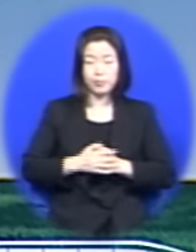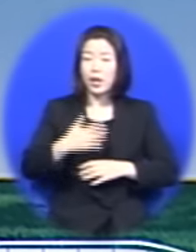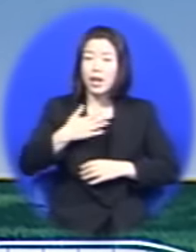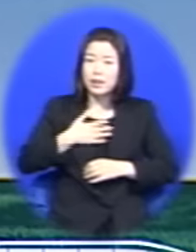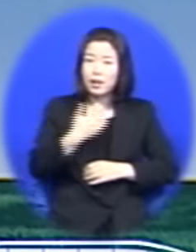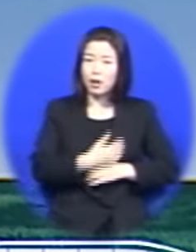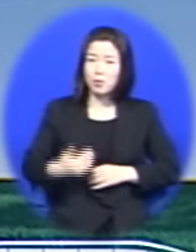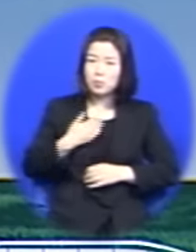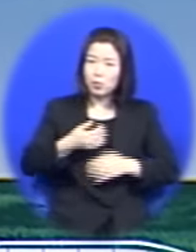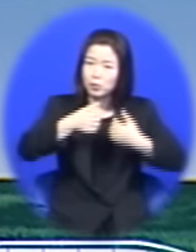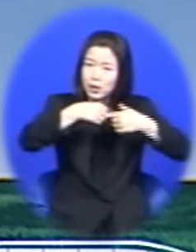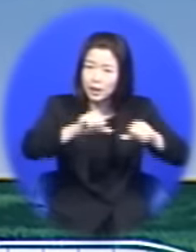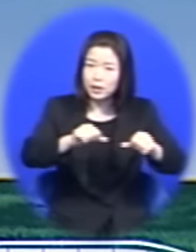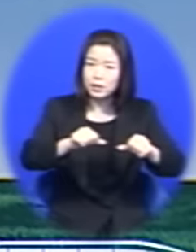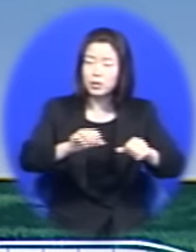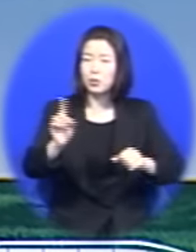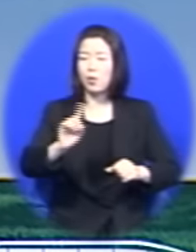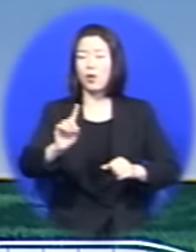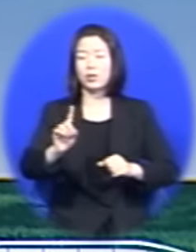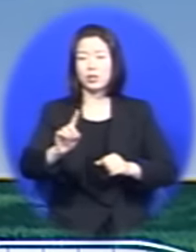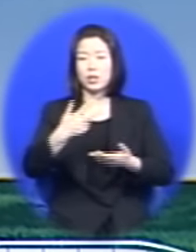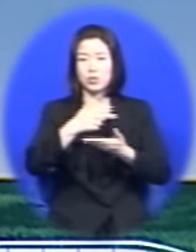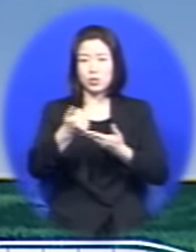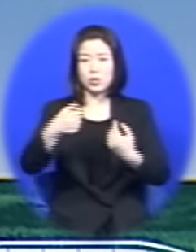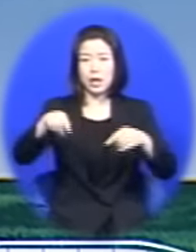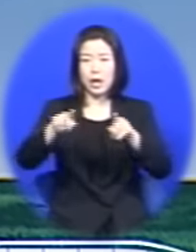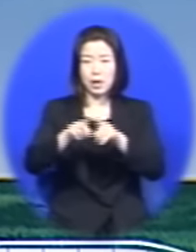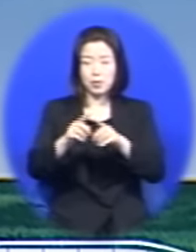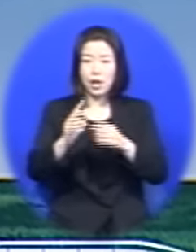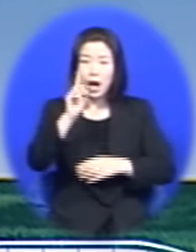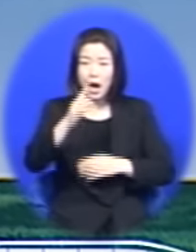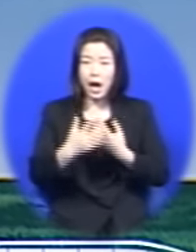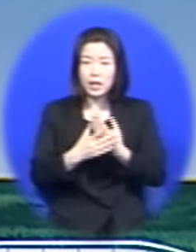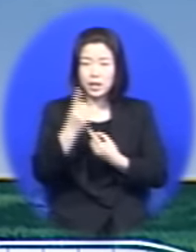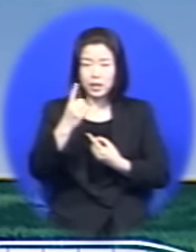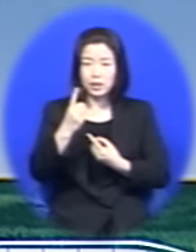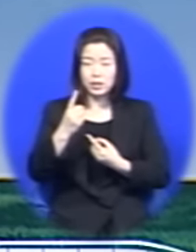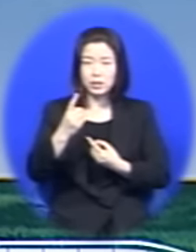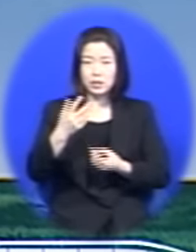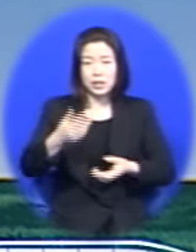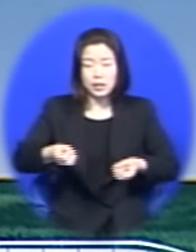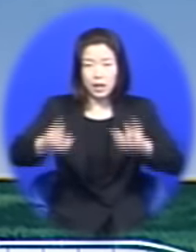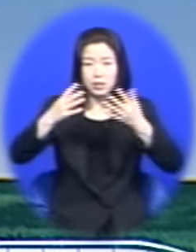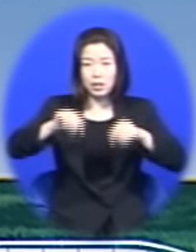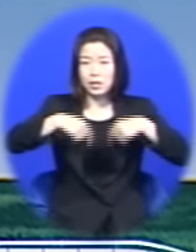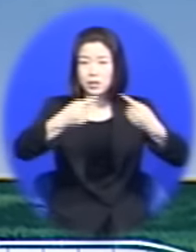내가 몸을 깨트리고 어떻게 주님과 하나라고 하는 믿음의 예식에 참여하게 됩니까?